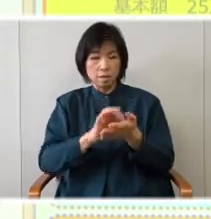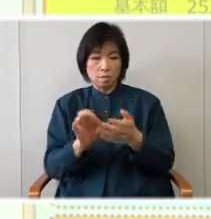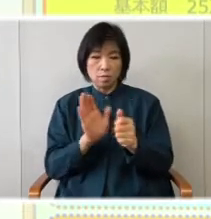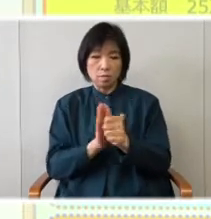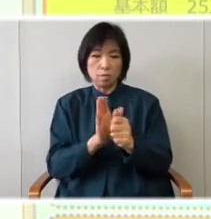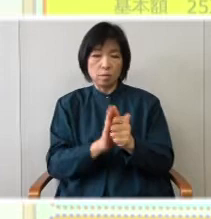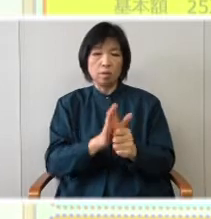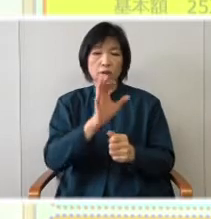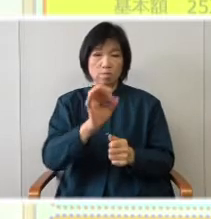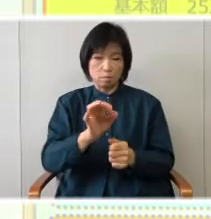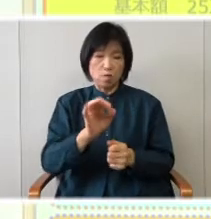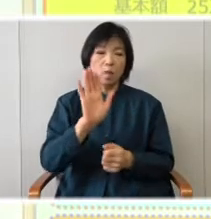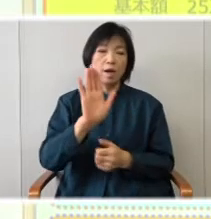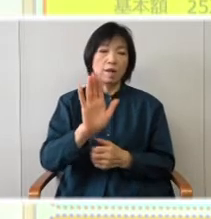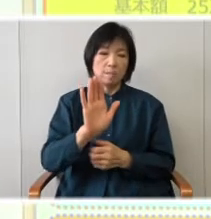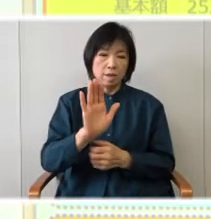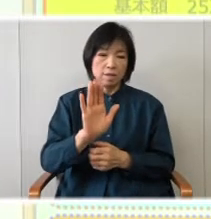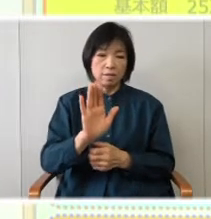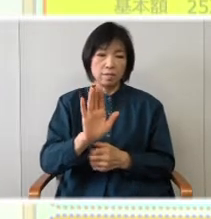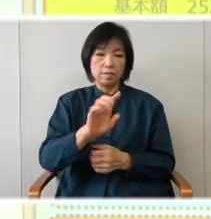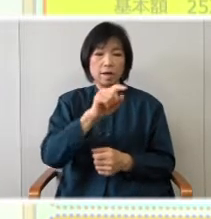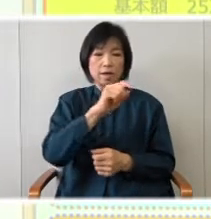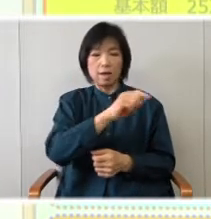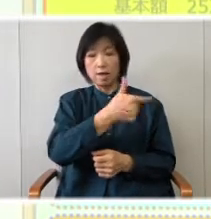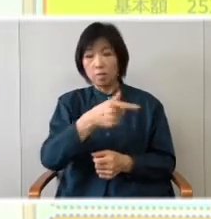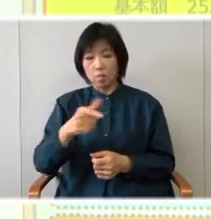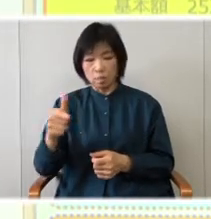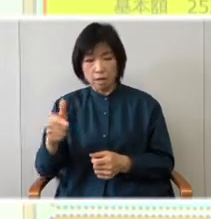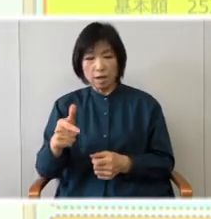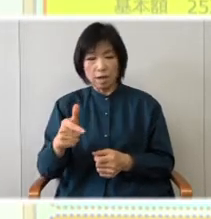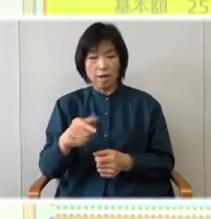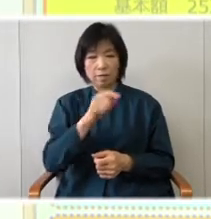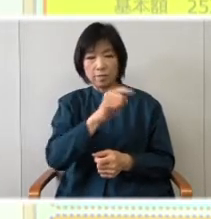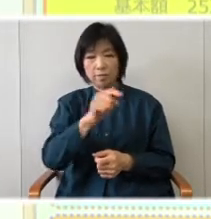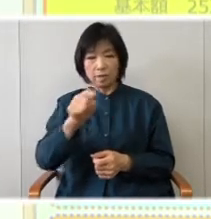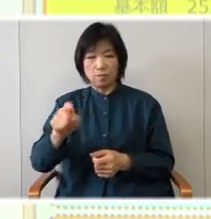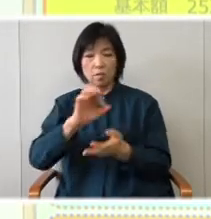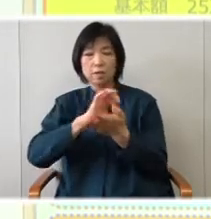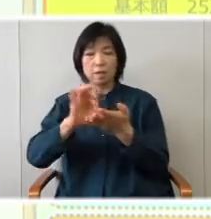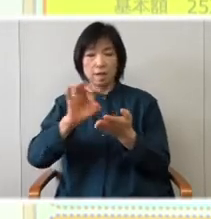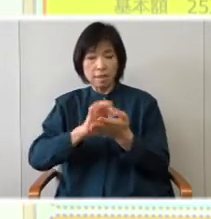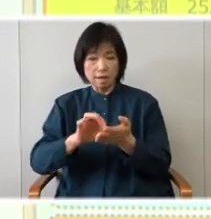て、まあ、家を作っていただくと、ひいては、